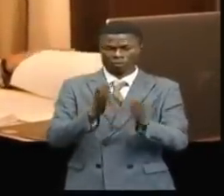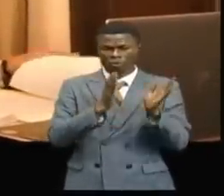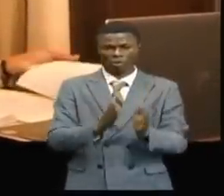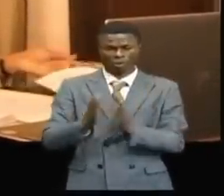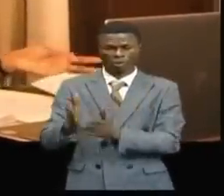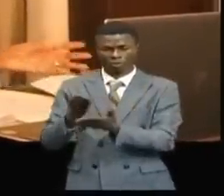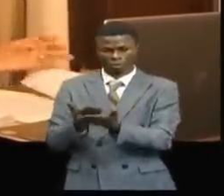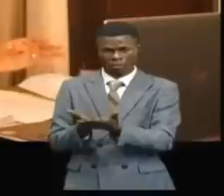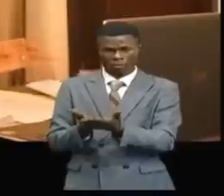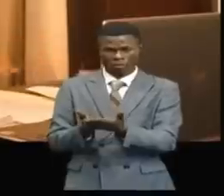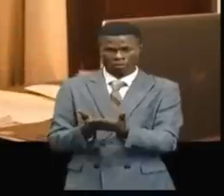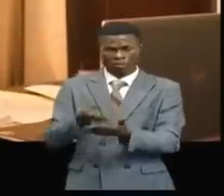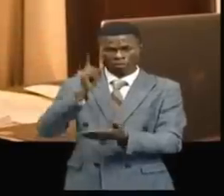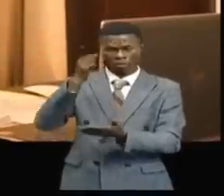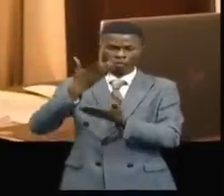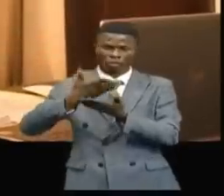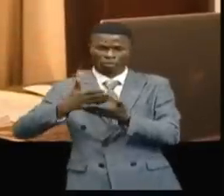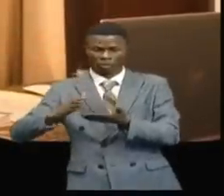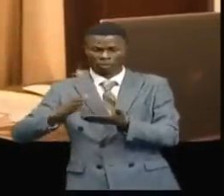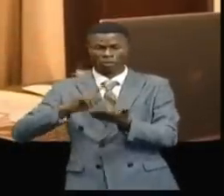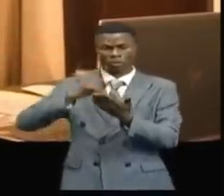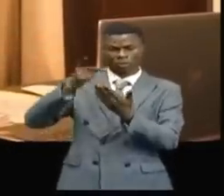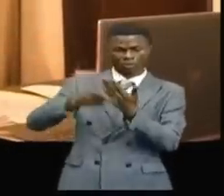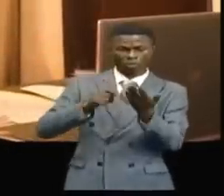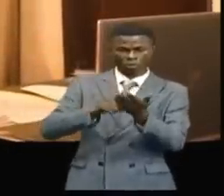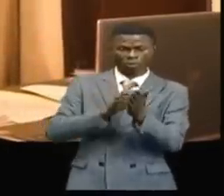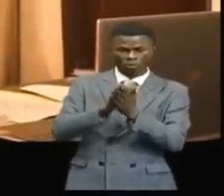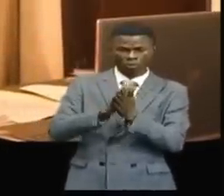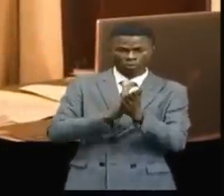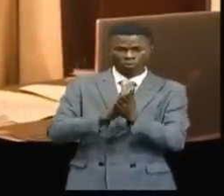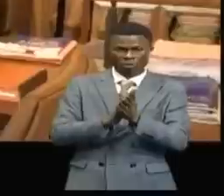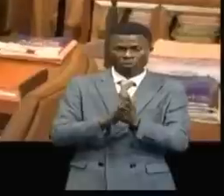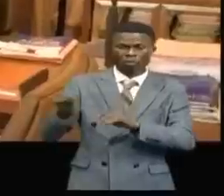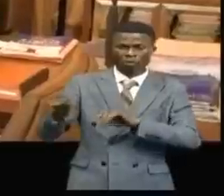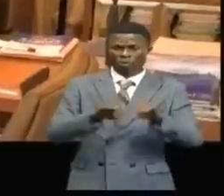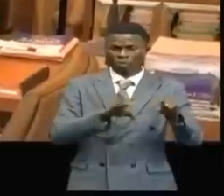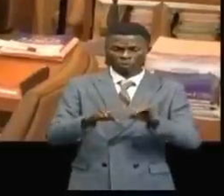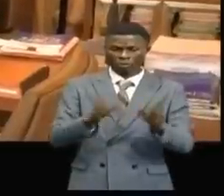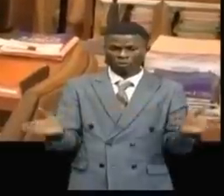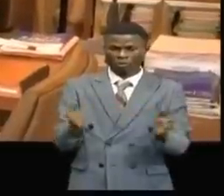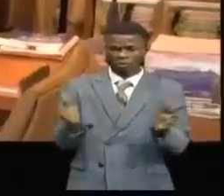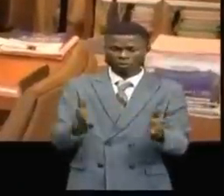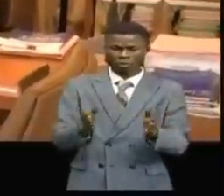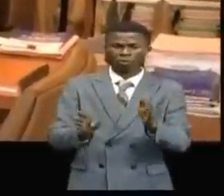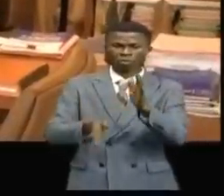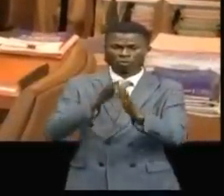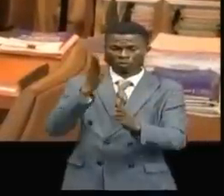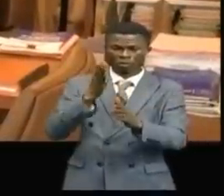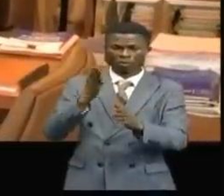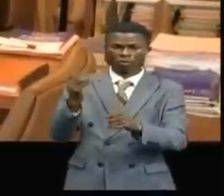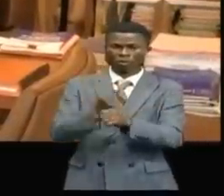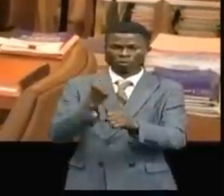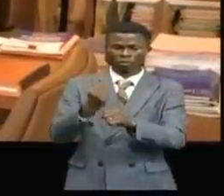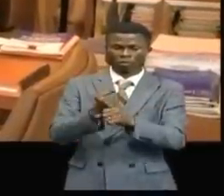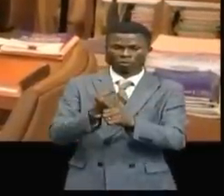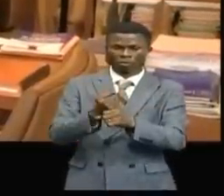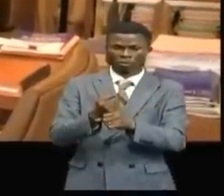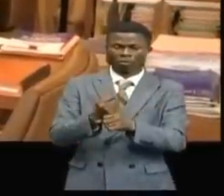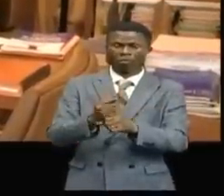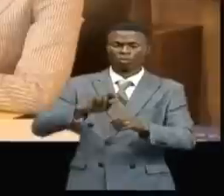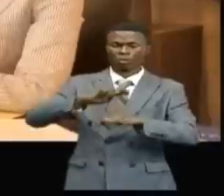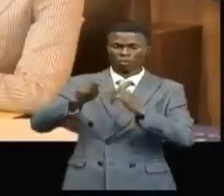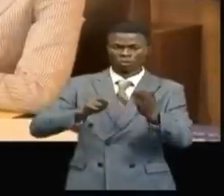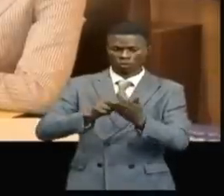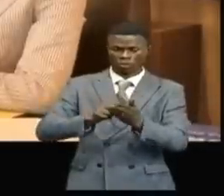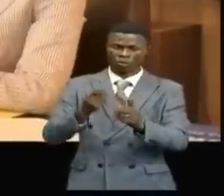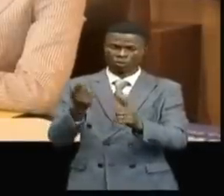préparation. La première phase de ces plans concerne quelques actes encadrés par 14 services d'assiette,